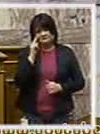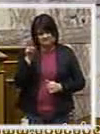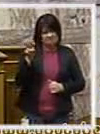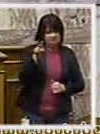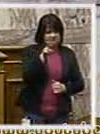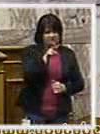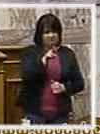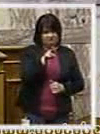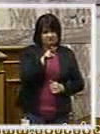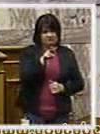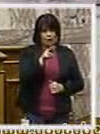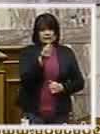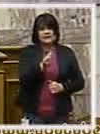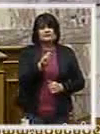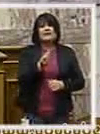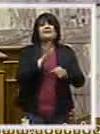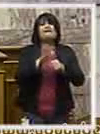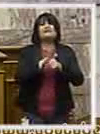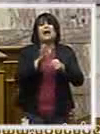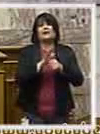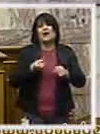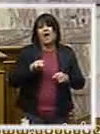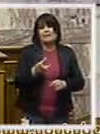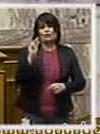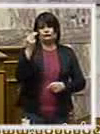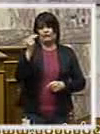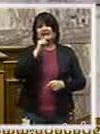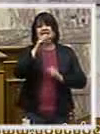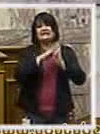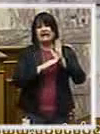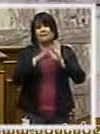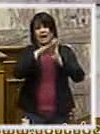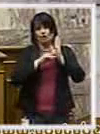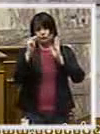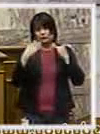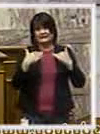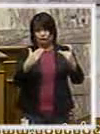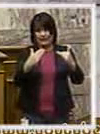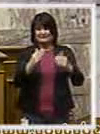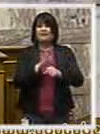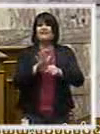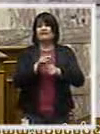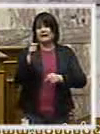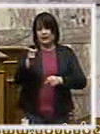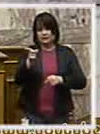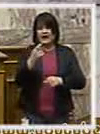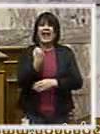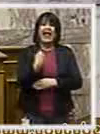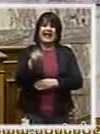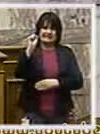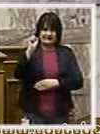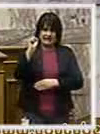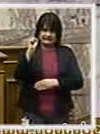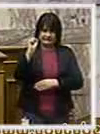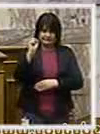ότι δεν ηγέρθη ο απαιτούμενος αριθμός βουλευτών από το Σύνταγμα και τον κανονισμό της Βουλής και συνεπώς η ένσταση